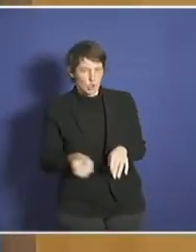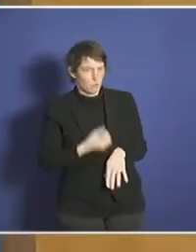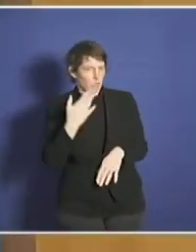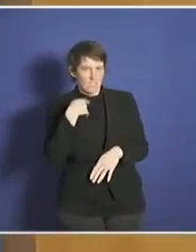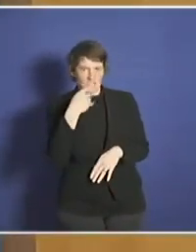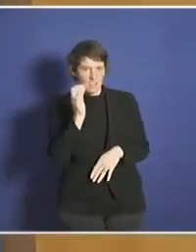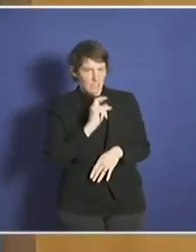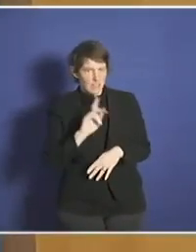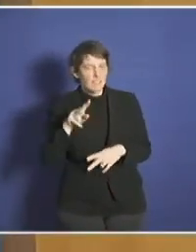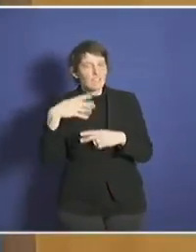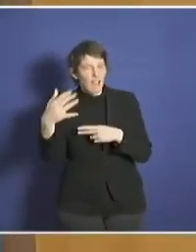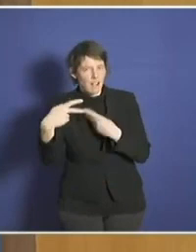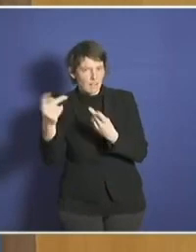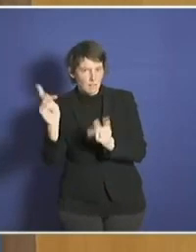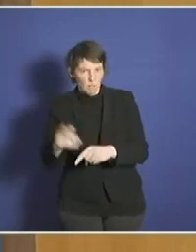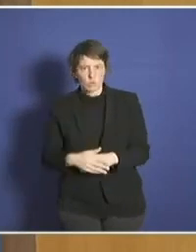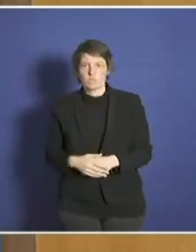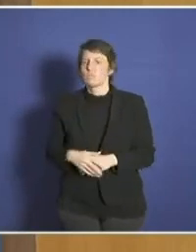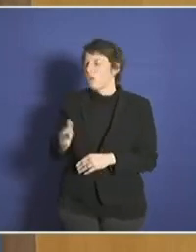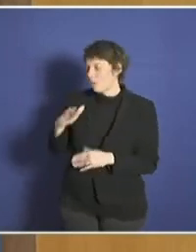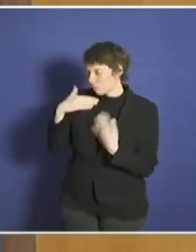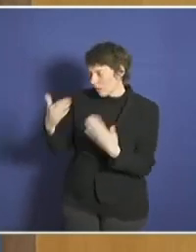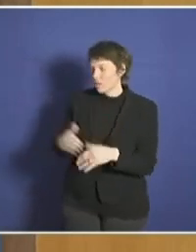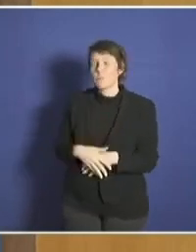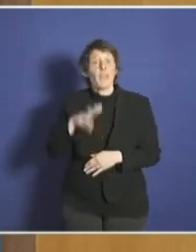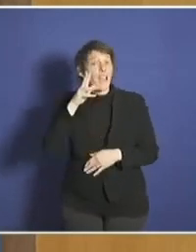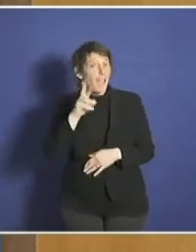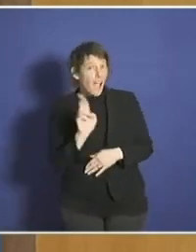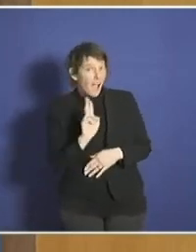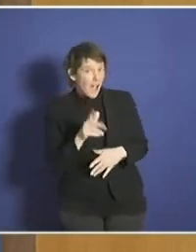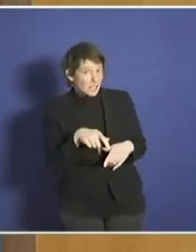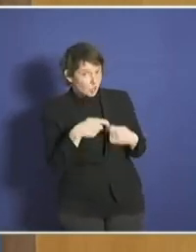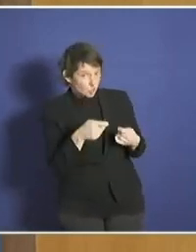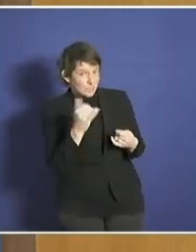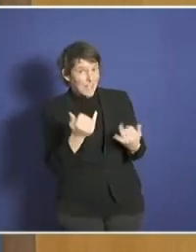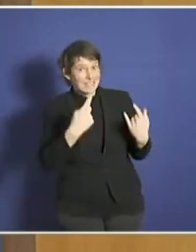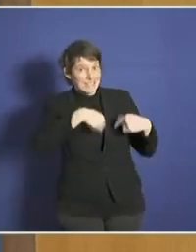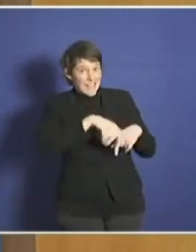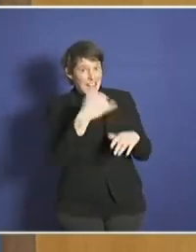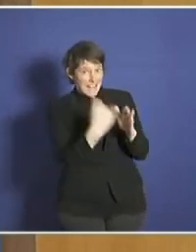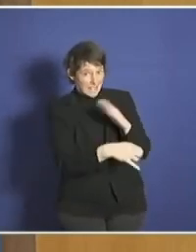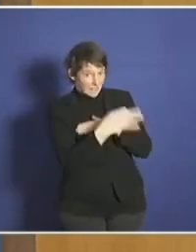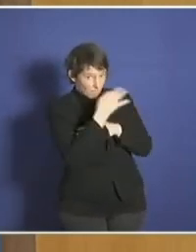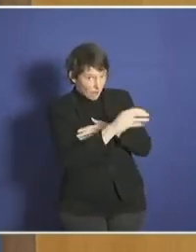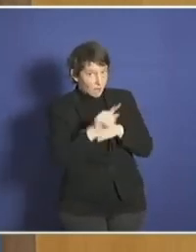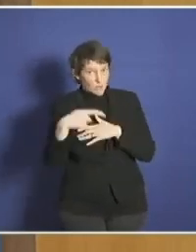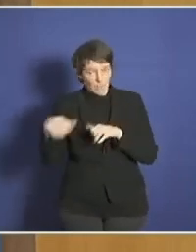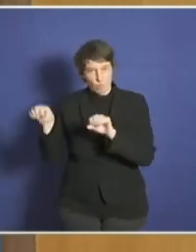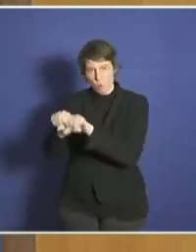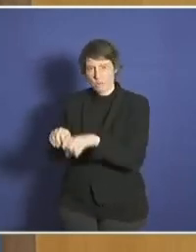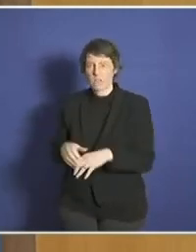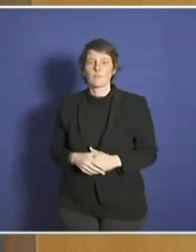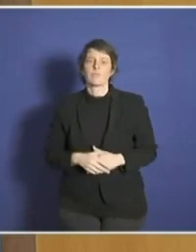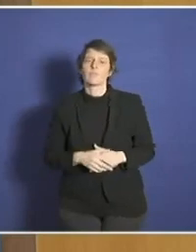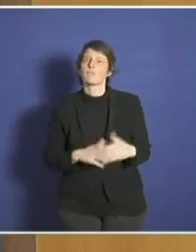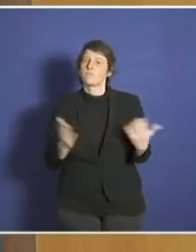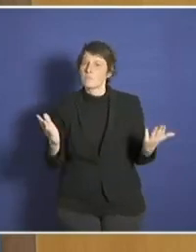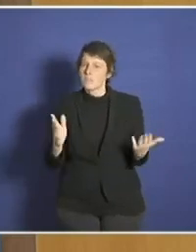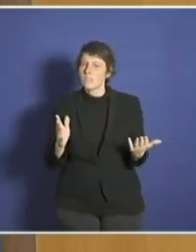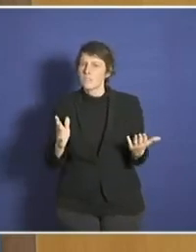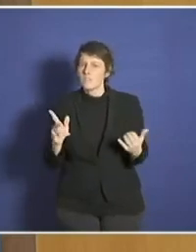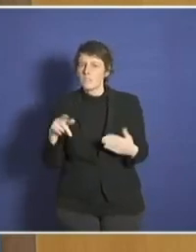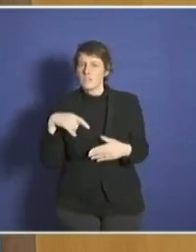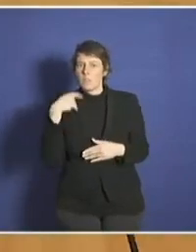Danke. Okay, Herr Reitschuster, letzte Frage aus dem Saal jetzt. Dann haben wir noch eine. In Norwegen sind